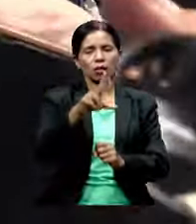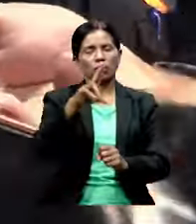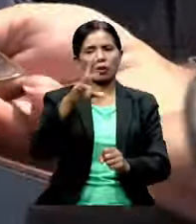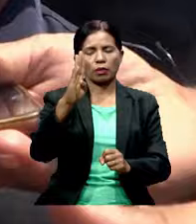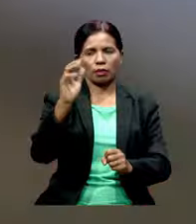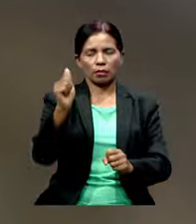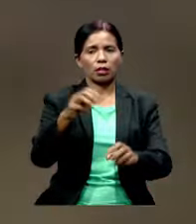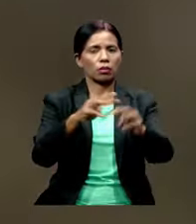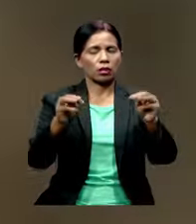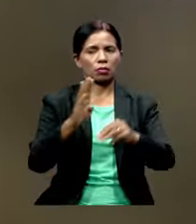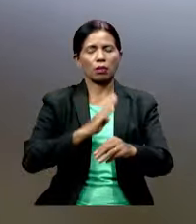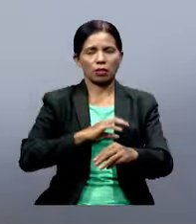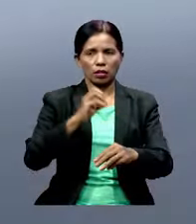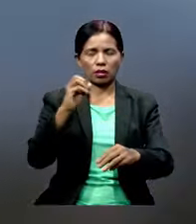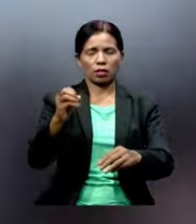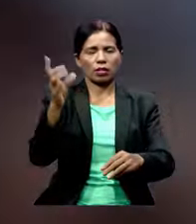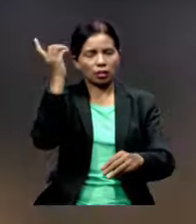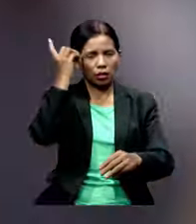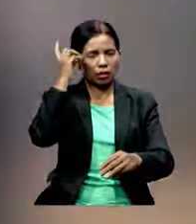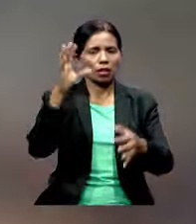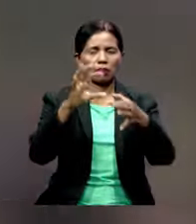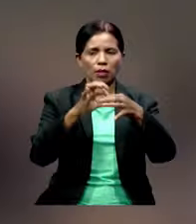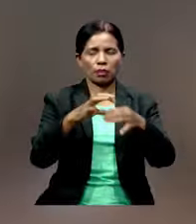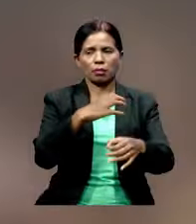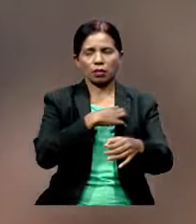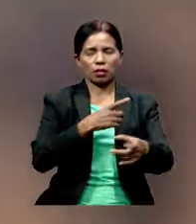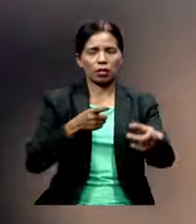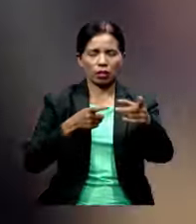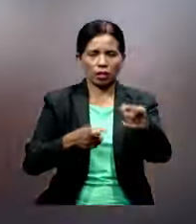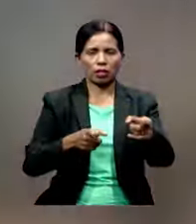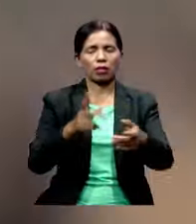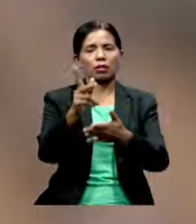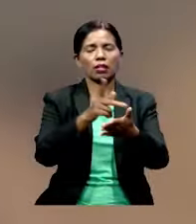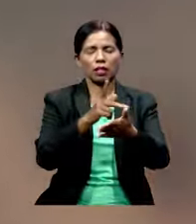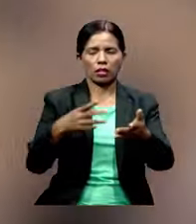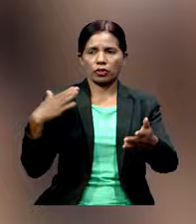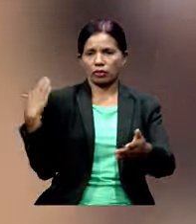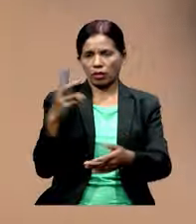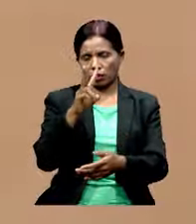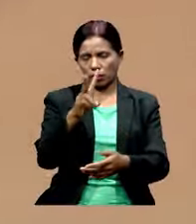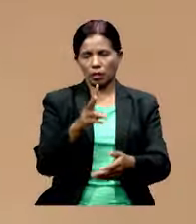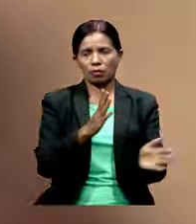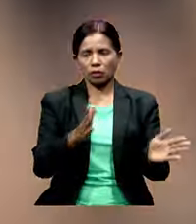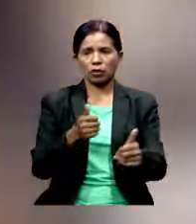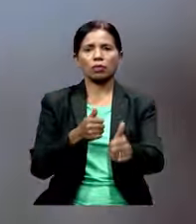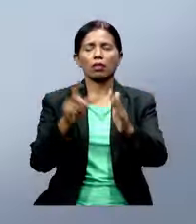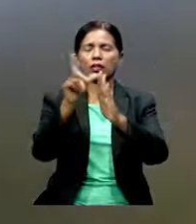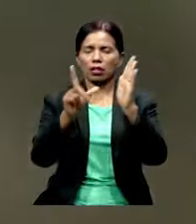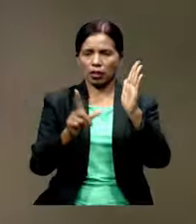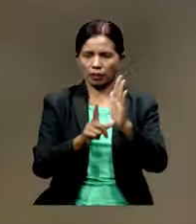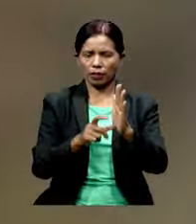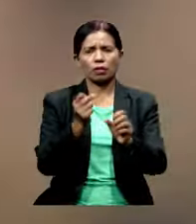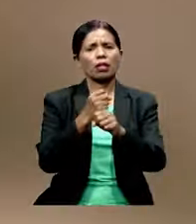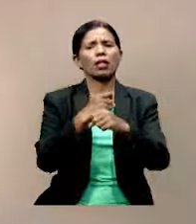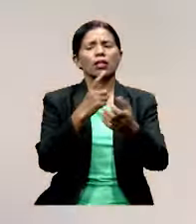o município Bobonaro. Nebe desconfia membro Penteli Tirucane Jovem na rua. Processo de lei ela. Atau halus saja.